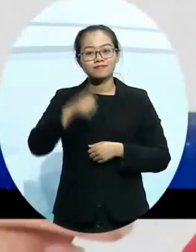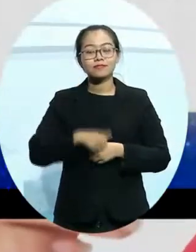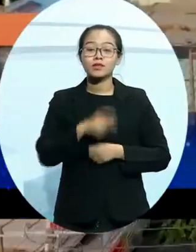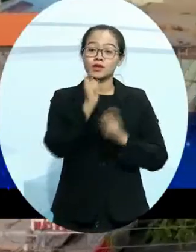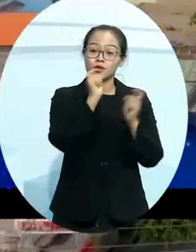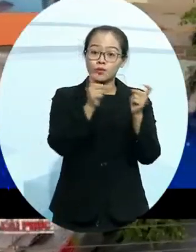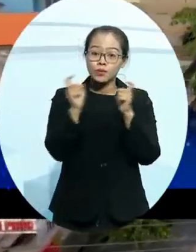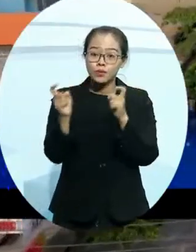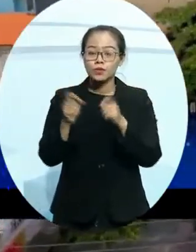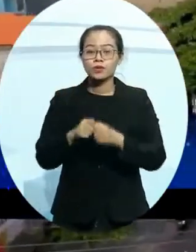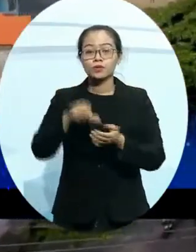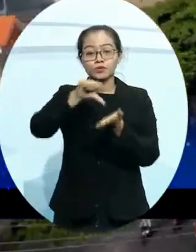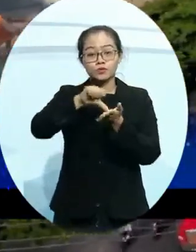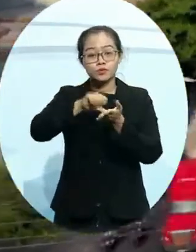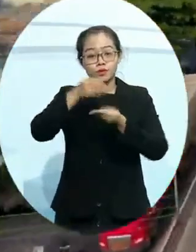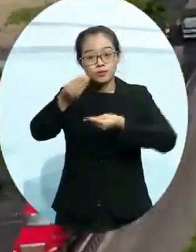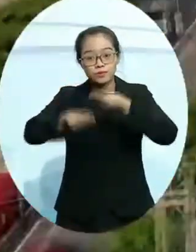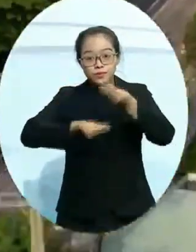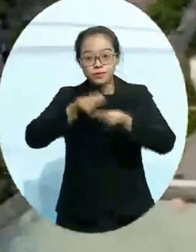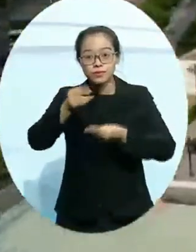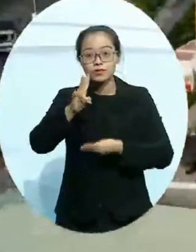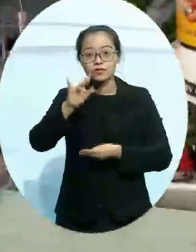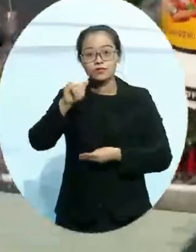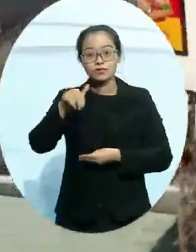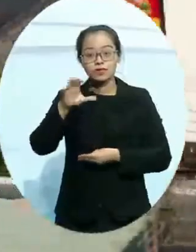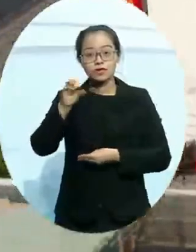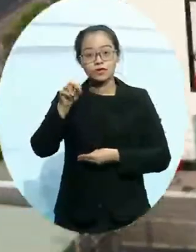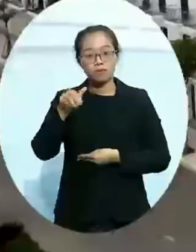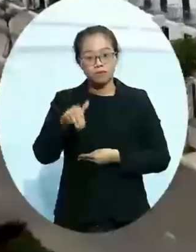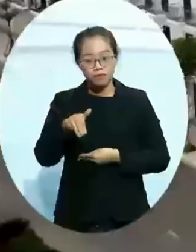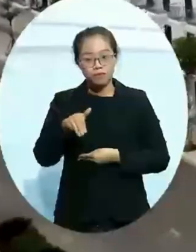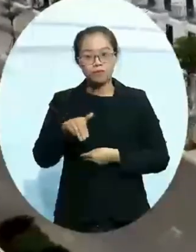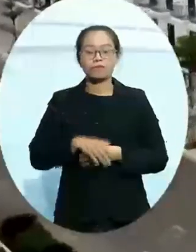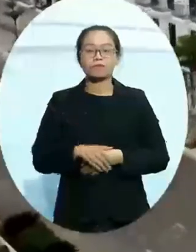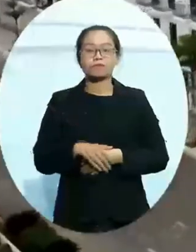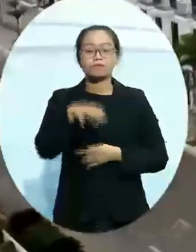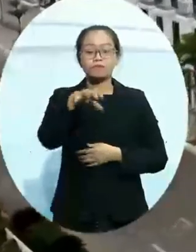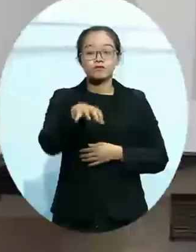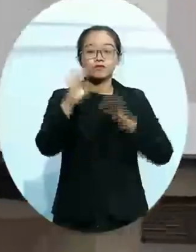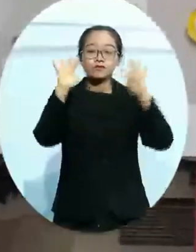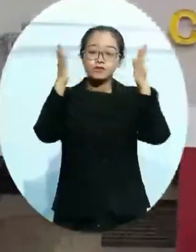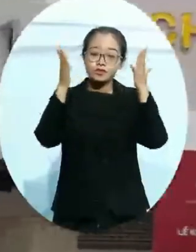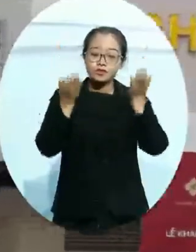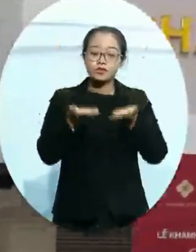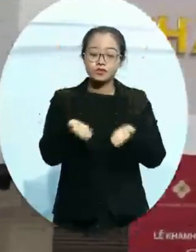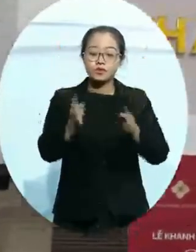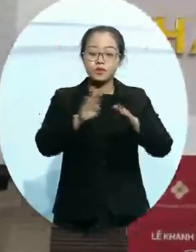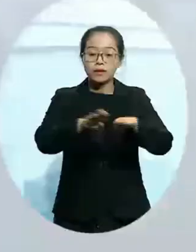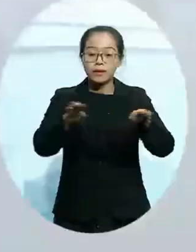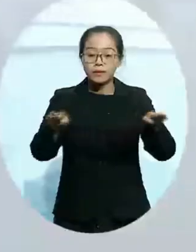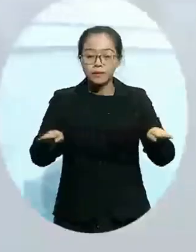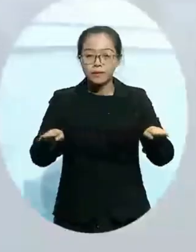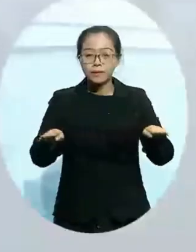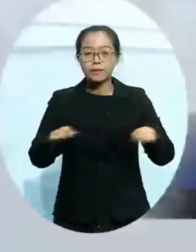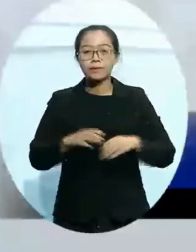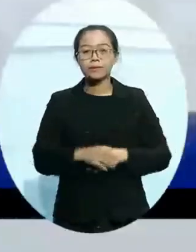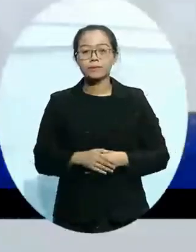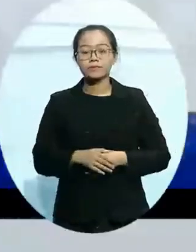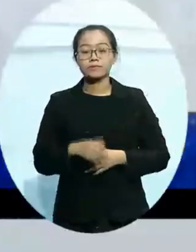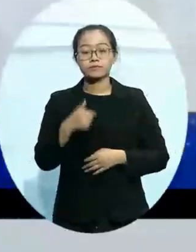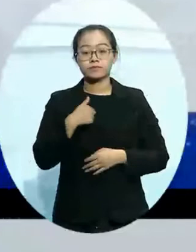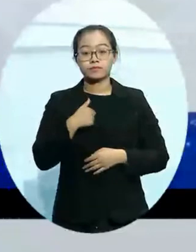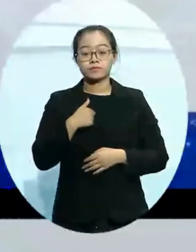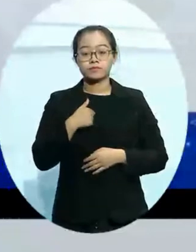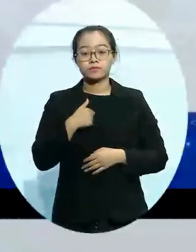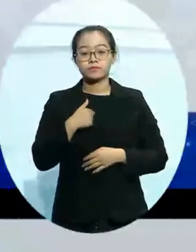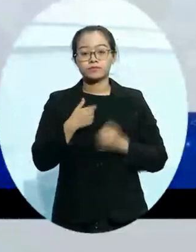như trung tâm thương mại, Vincom, rồi là khu vui chơi giải trí dành cho trẻ em. Charm City của chúng tôi là